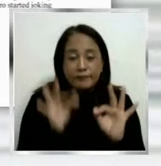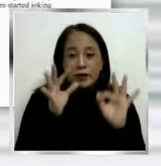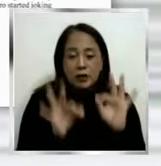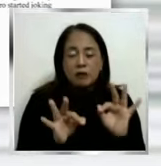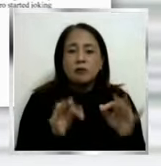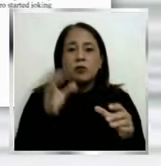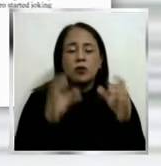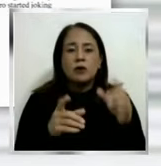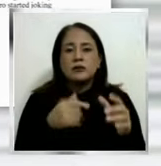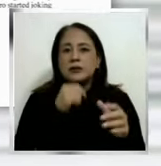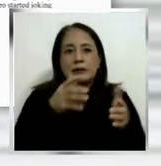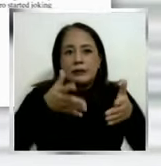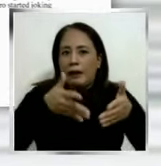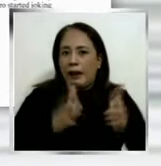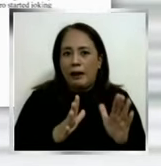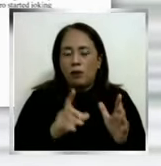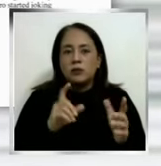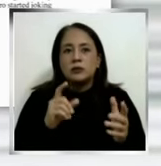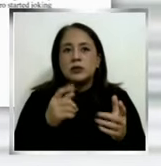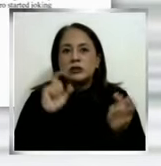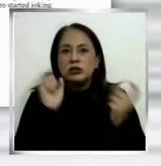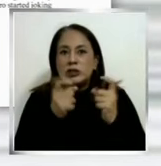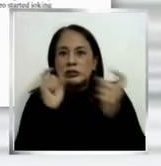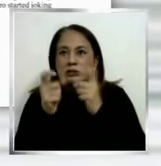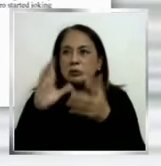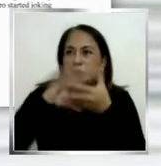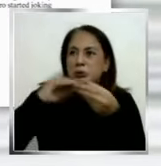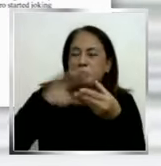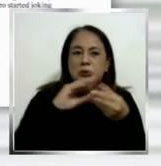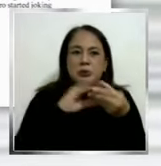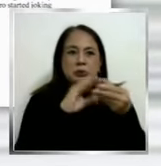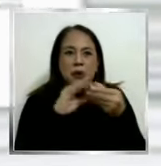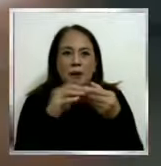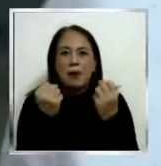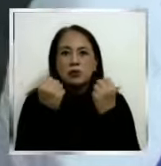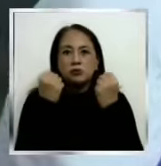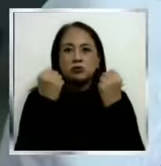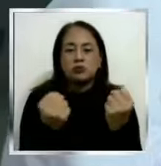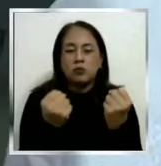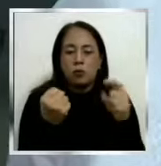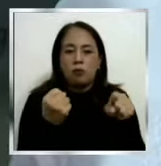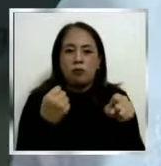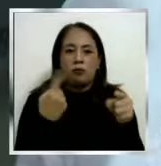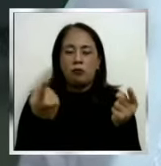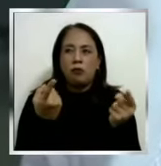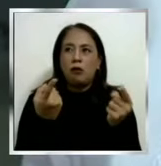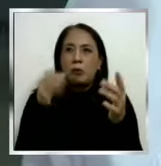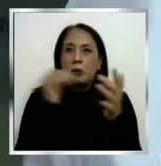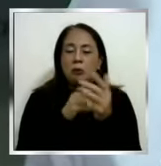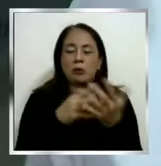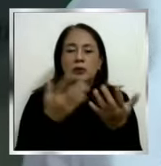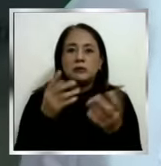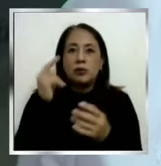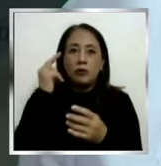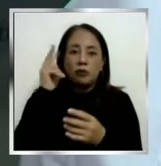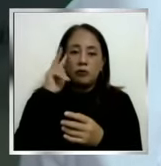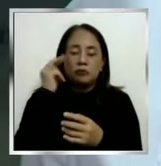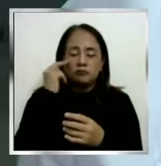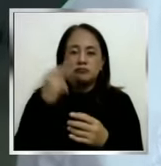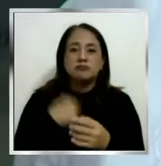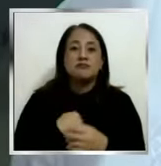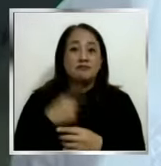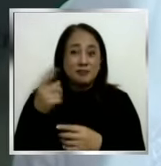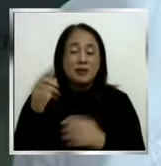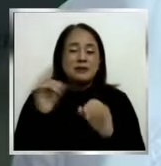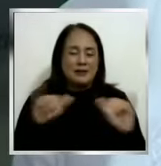payagan ang pagbabagong testimonya ni Cornejo para mapalakas ang kaso laban kay Navarro. Tulad ni Navarro, masaya rin ang kanyang abogado lalo para